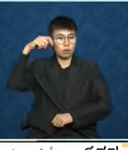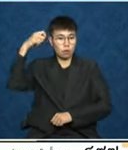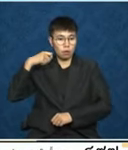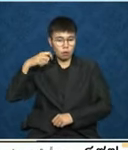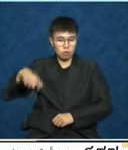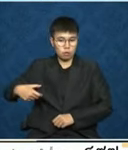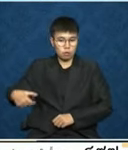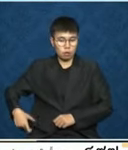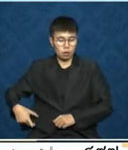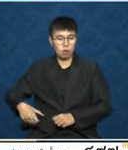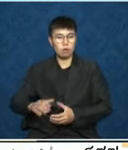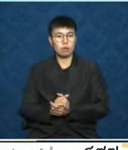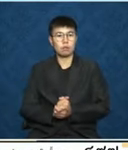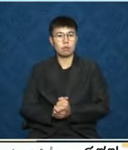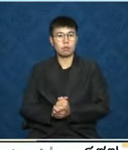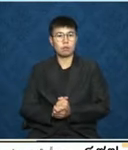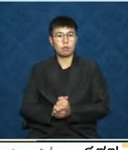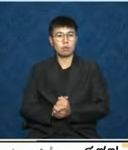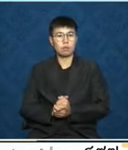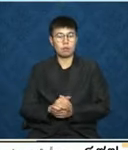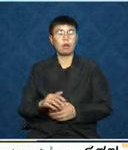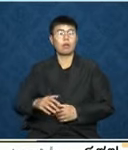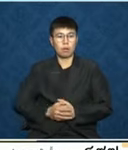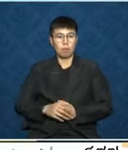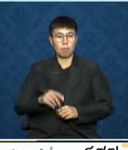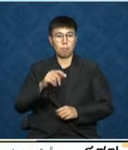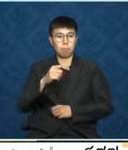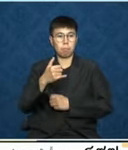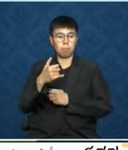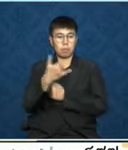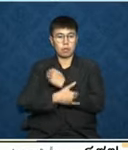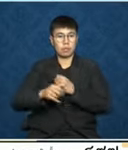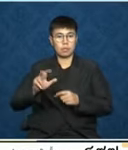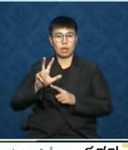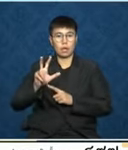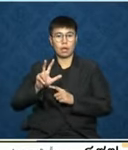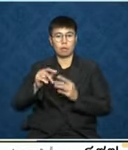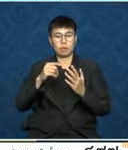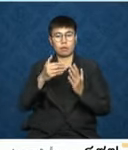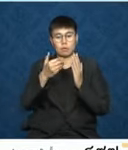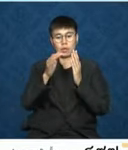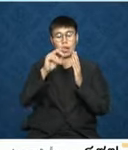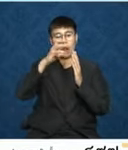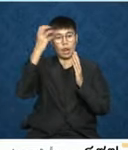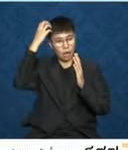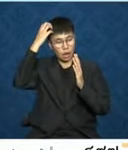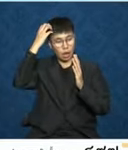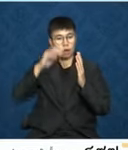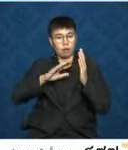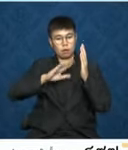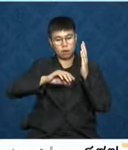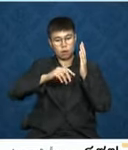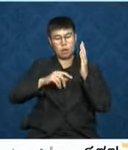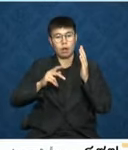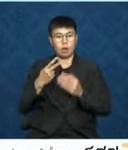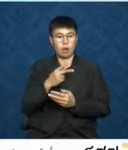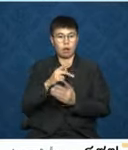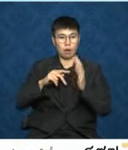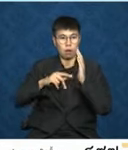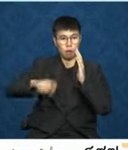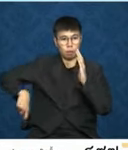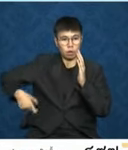มาในประเทศเรานะครับไม่ว่าจะเป็นจาก 3ประเทศที่อยู่ติดกับเรานะครับมาทางเหนือคือลาวนะครับกัมพูชาหรือทางอ่ากับพม่าเองนะครับซึ่ง